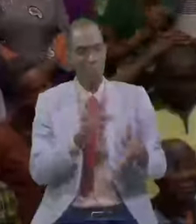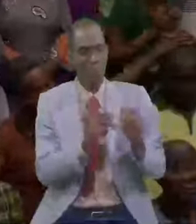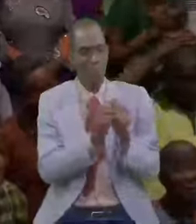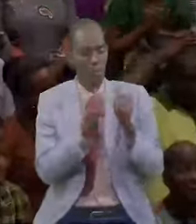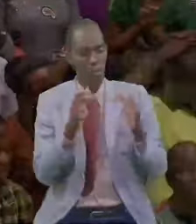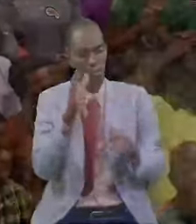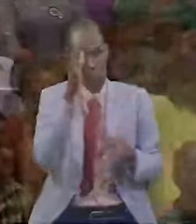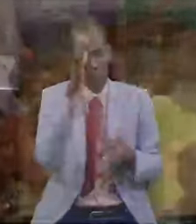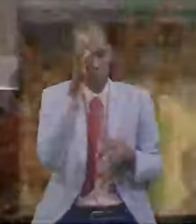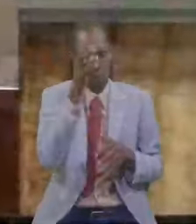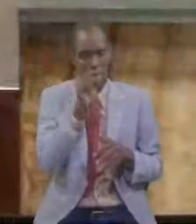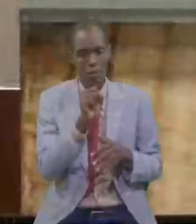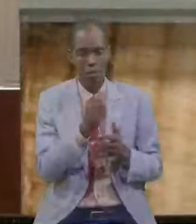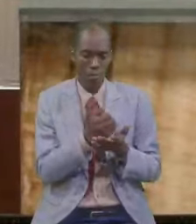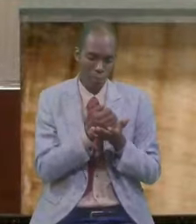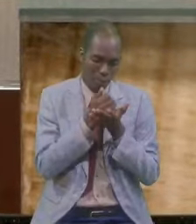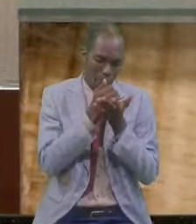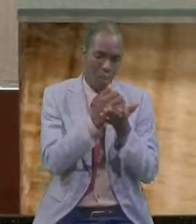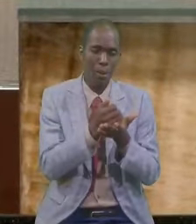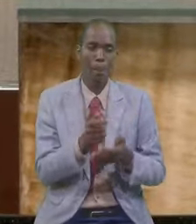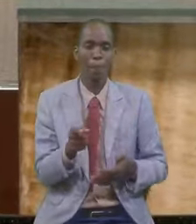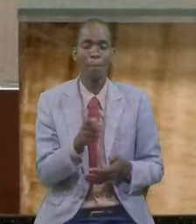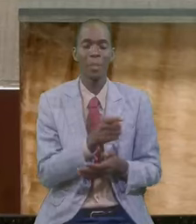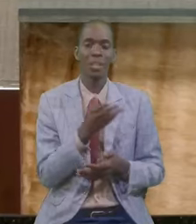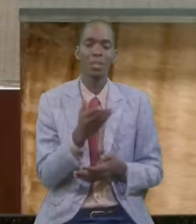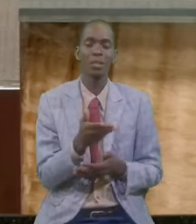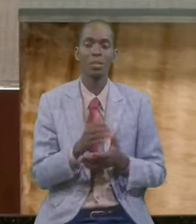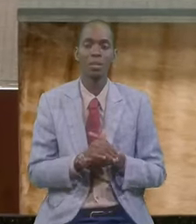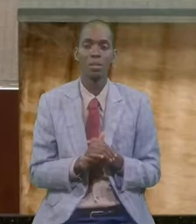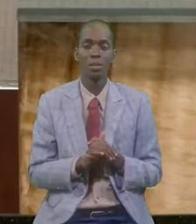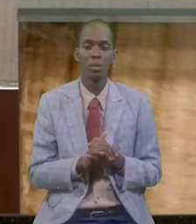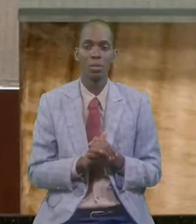Rendez visite aux orphelins, aidez-les.